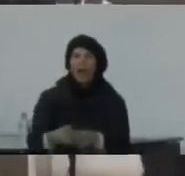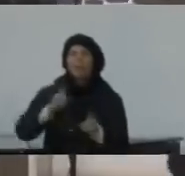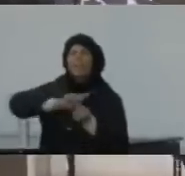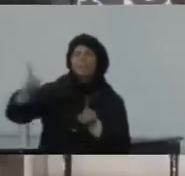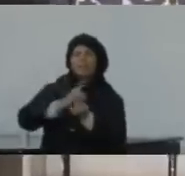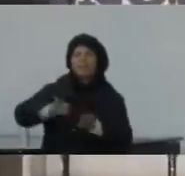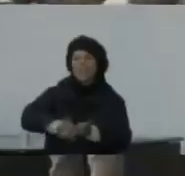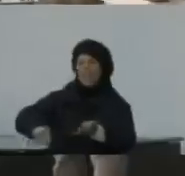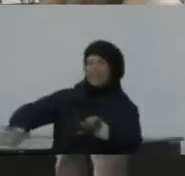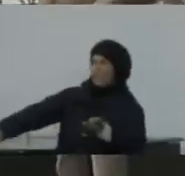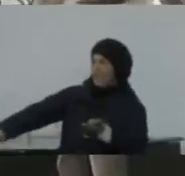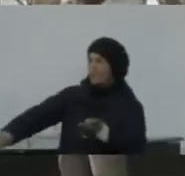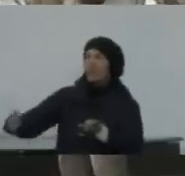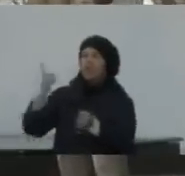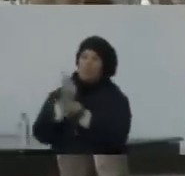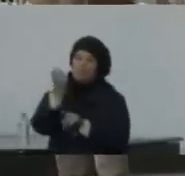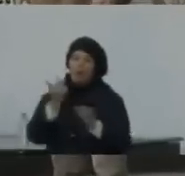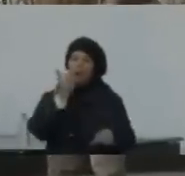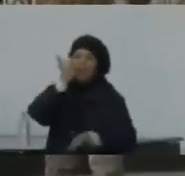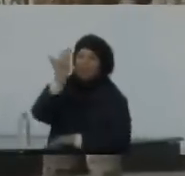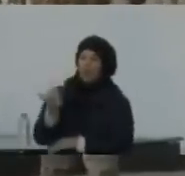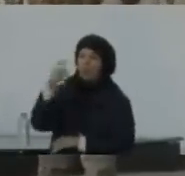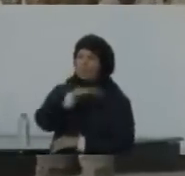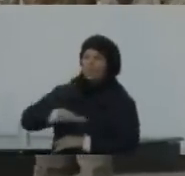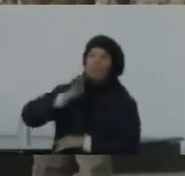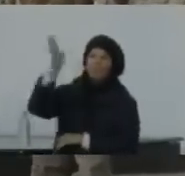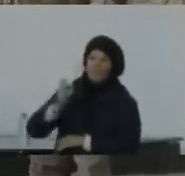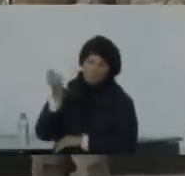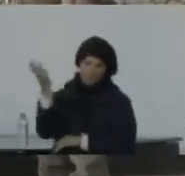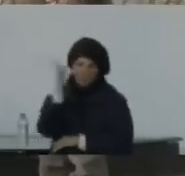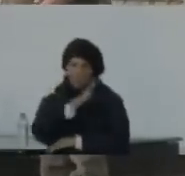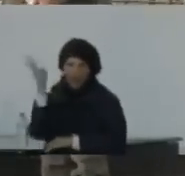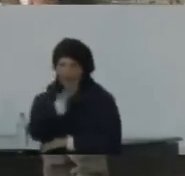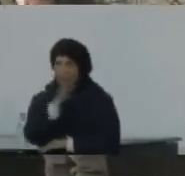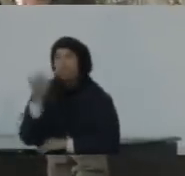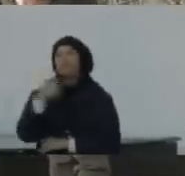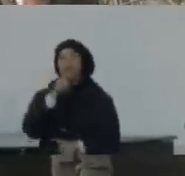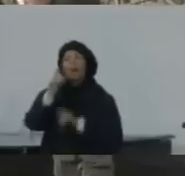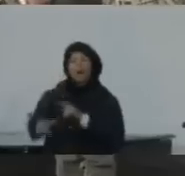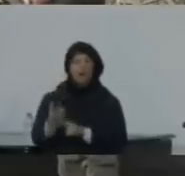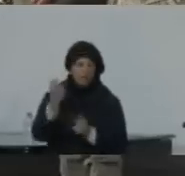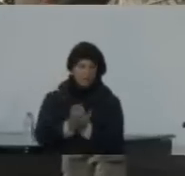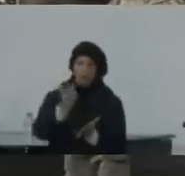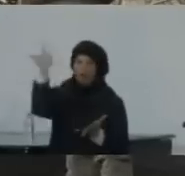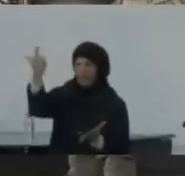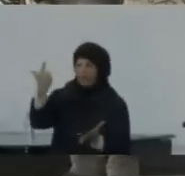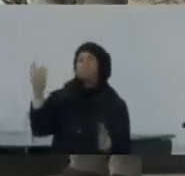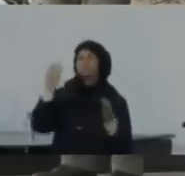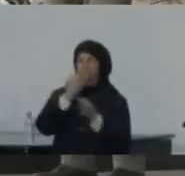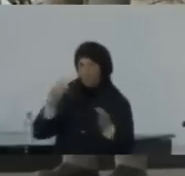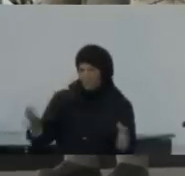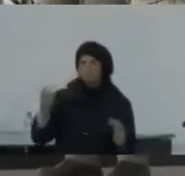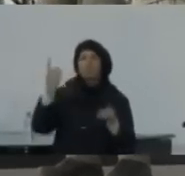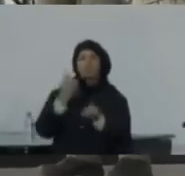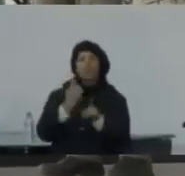cui ti vergogni a dirle perché sembri uno smidollato a dire quelle cose lì, e sono parole forti, bene. Noi abbiamo fatto il primo